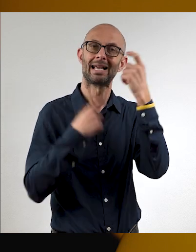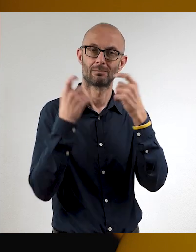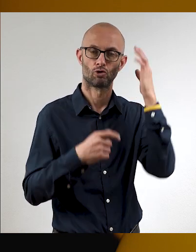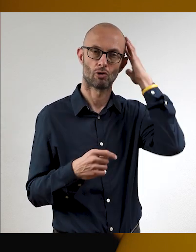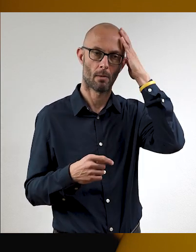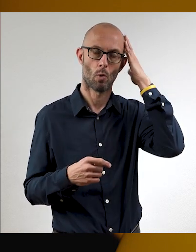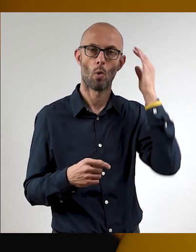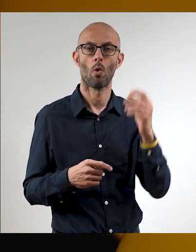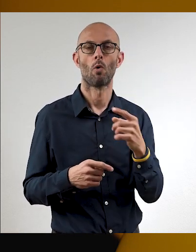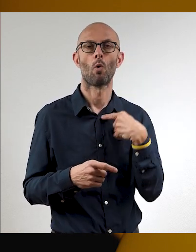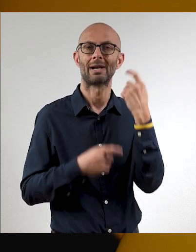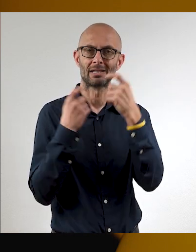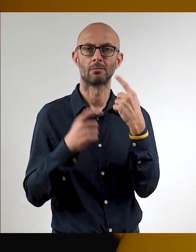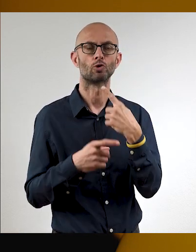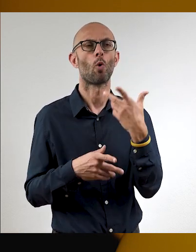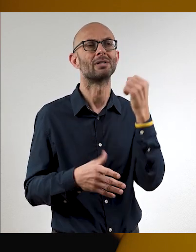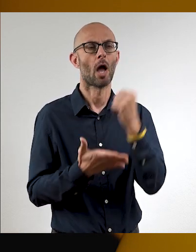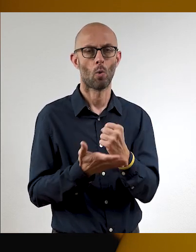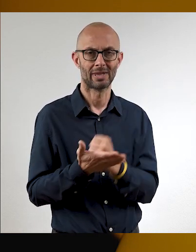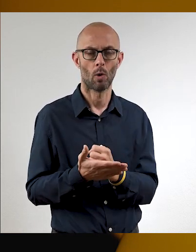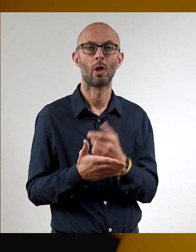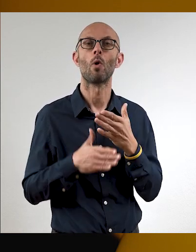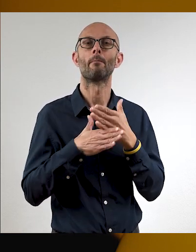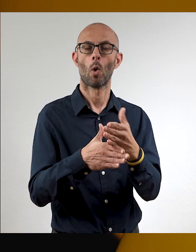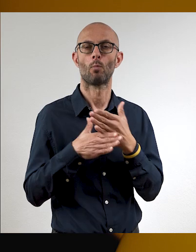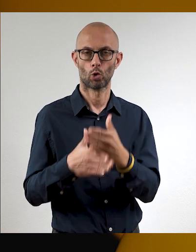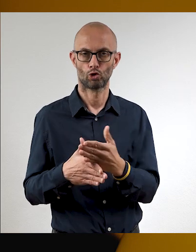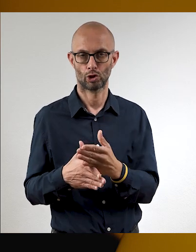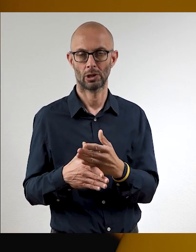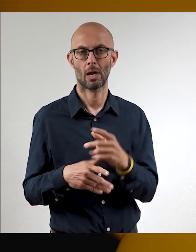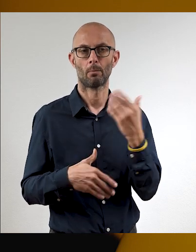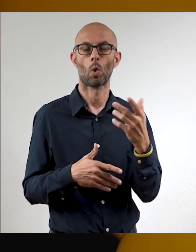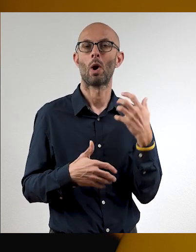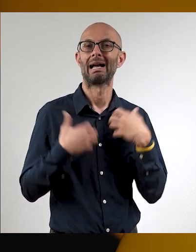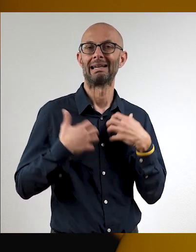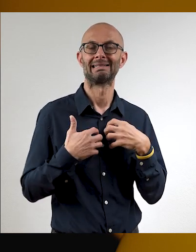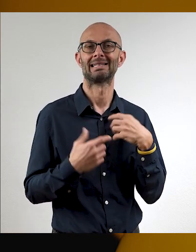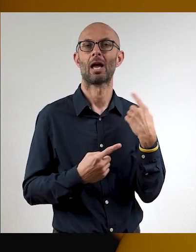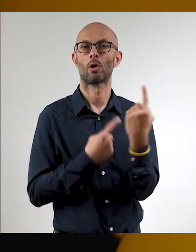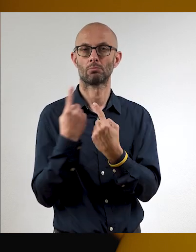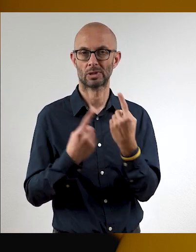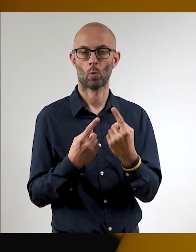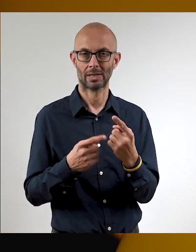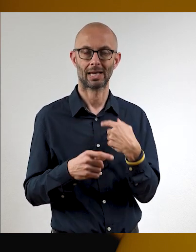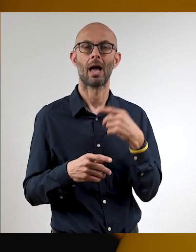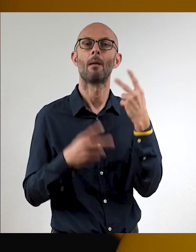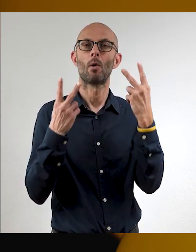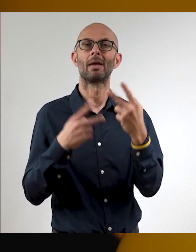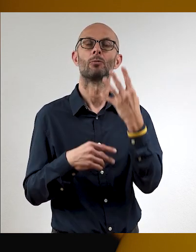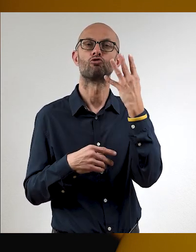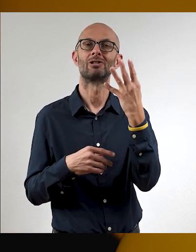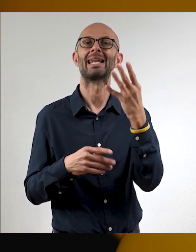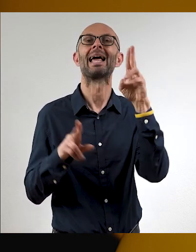razmišljamo o zagotavljanju pomoči, ne, po kriznih travmatskih dogodkih, da so pomembne 4 resnice.